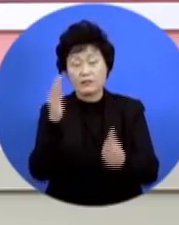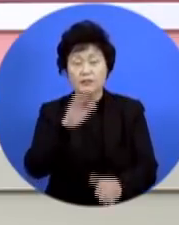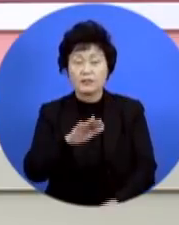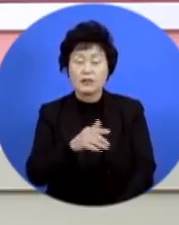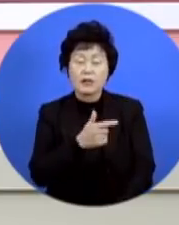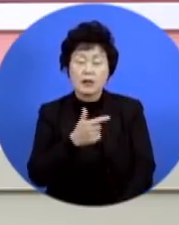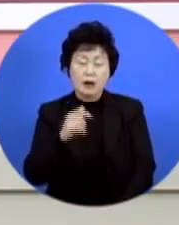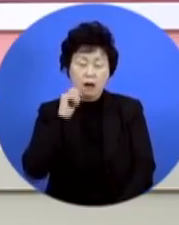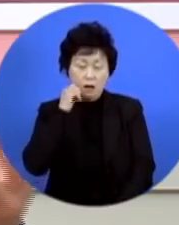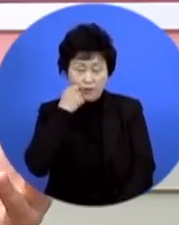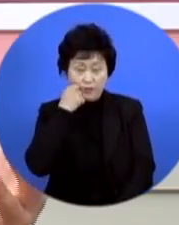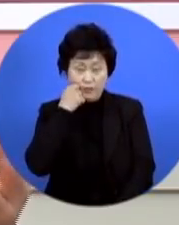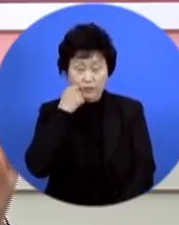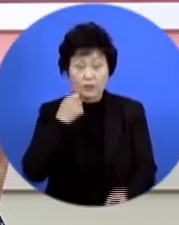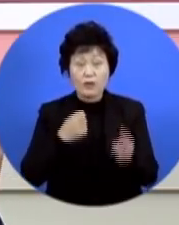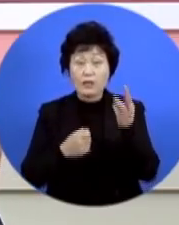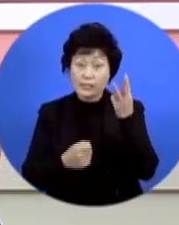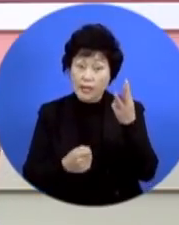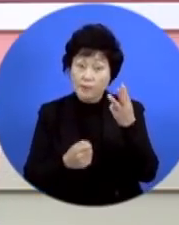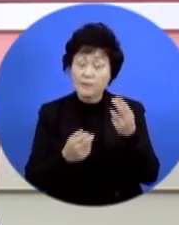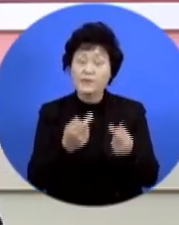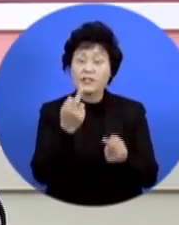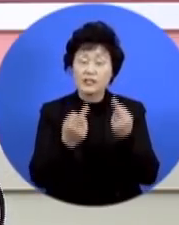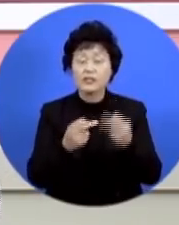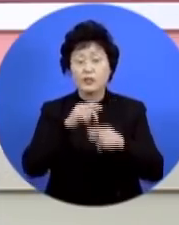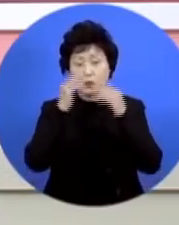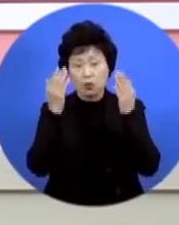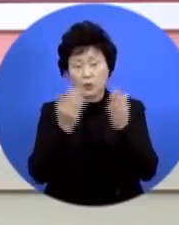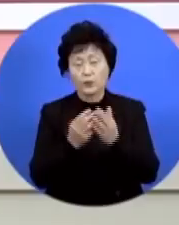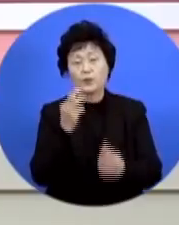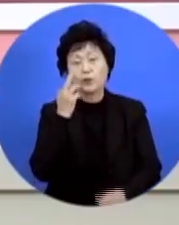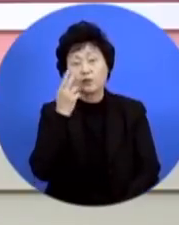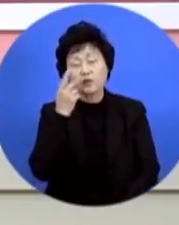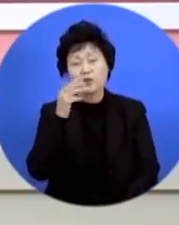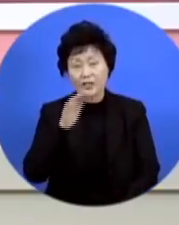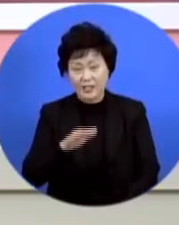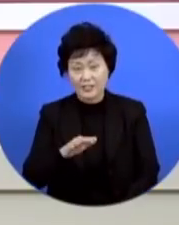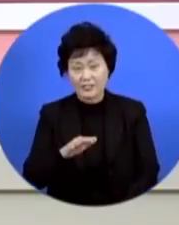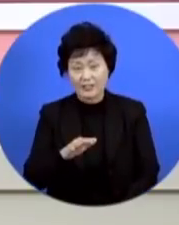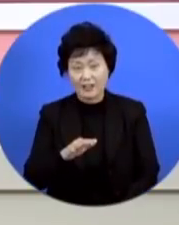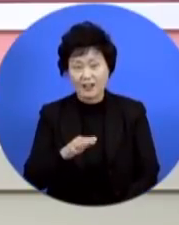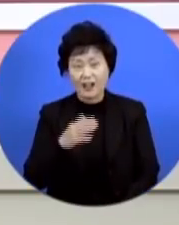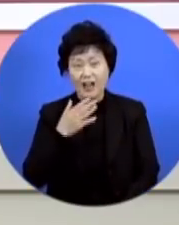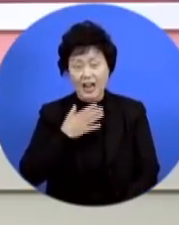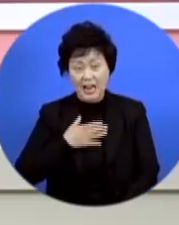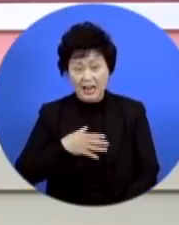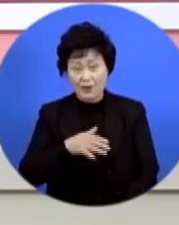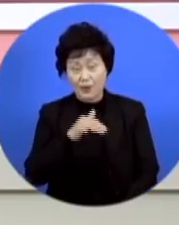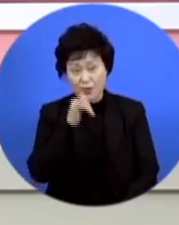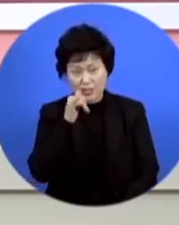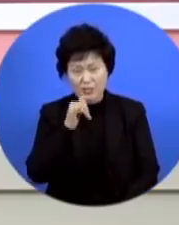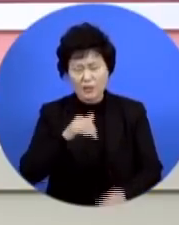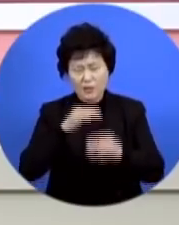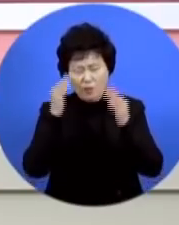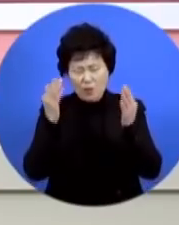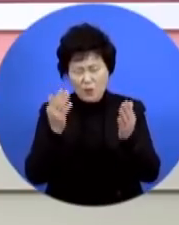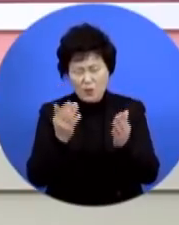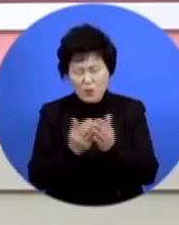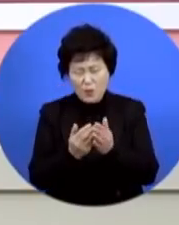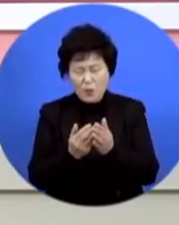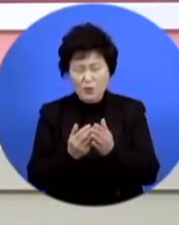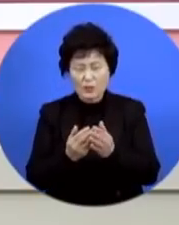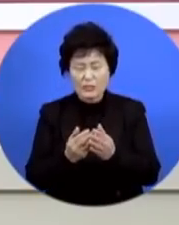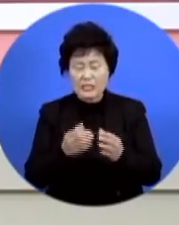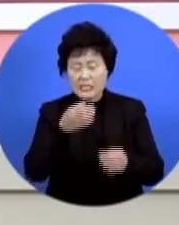그러니까 우리 삼형제 전부 다 미국에서 여러분이 풍문으로 알고 있는 모든 미국 교포들이 겪는 육체 노동을 다 해봤죠.